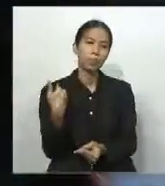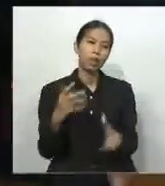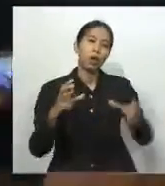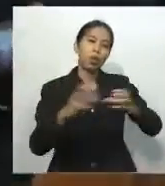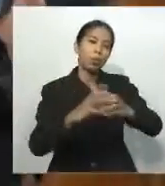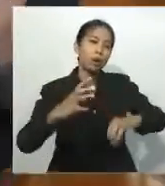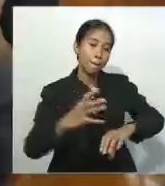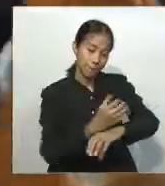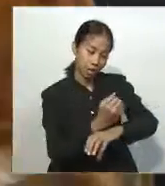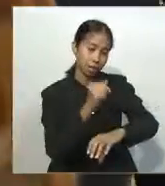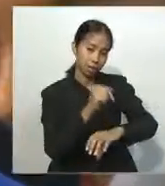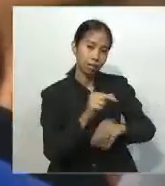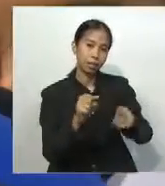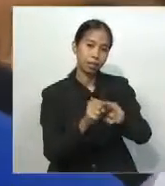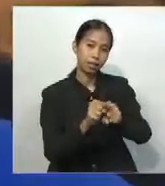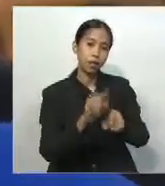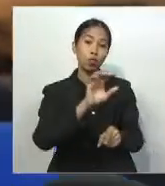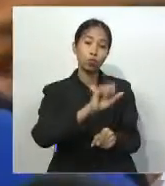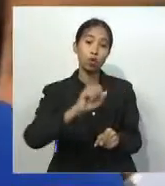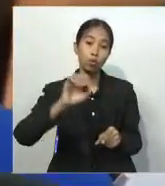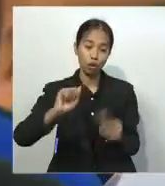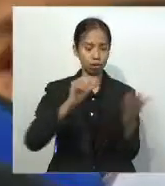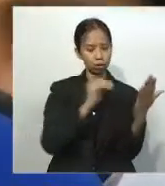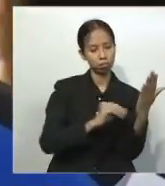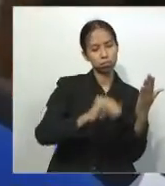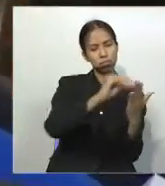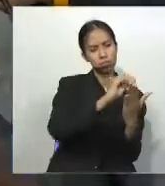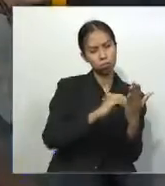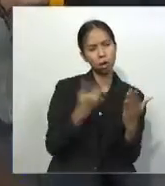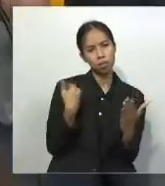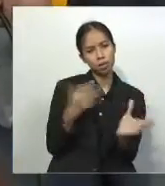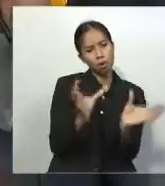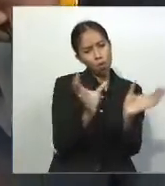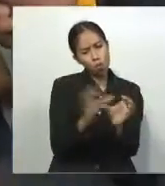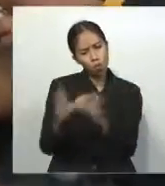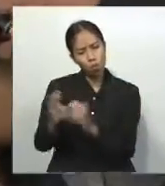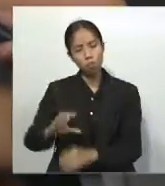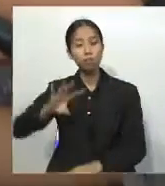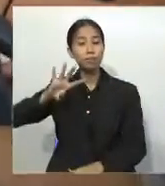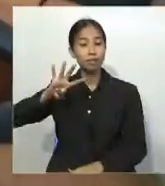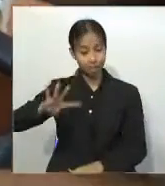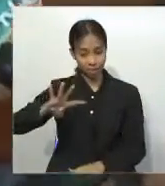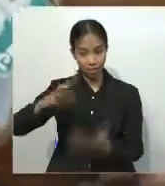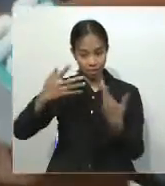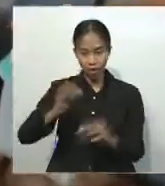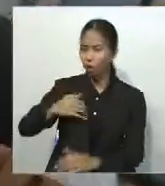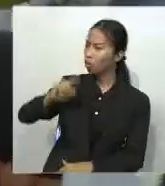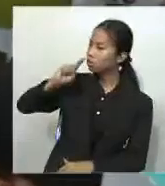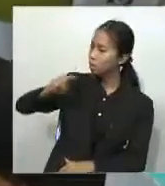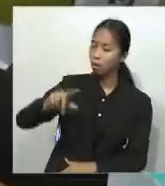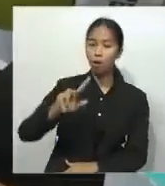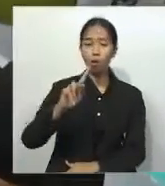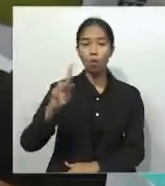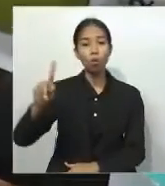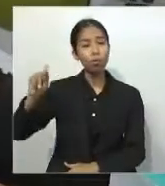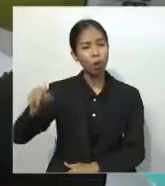องที่สามารถส่งผู้สมัครรับเลือกตั้งส.ส.ทั่วประเทศได้เพียง4พรรคการเมืองเท่านั้นพอไปถามกกต.มี4พรร